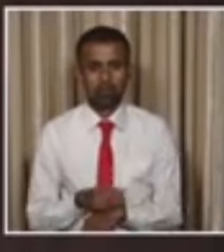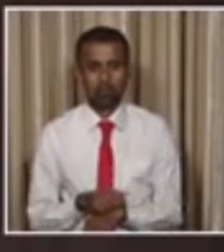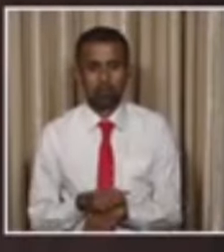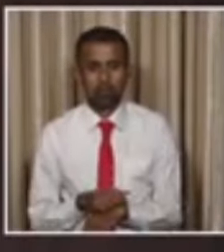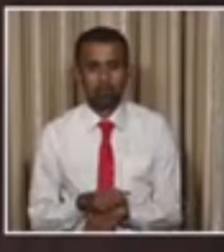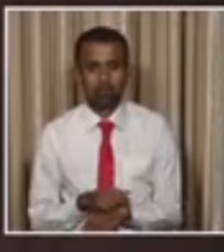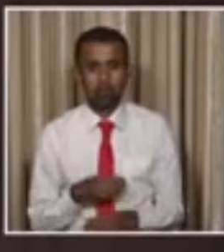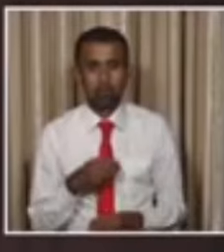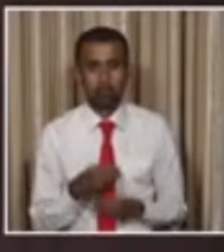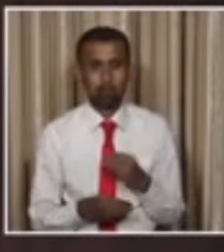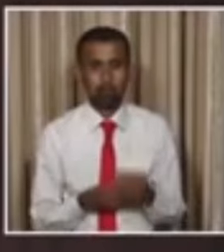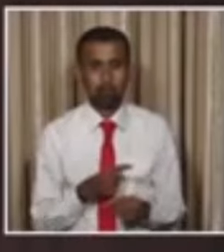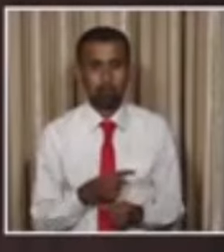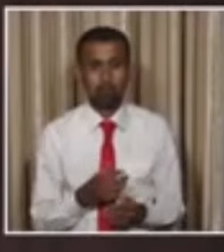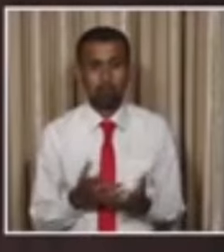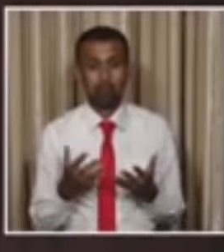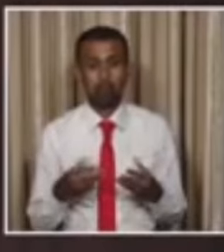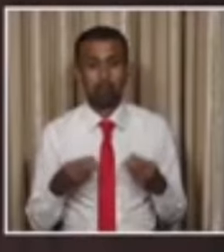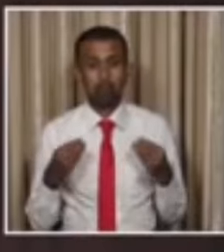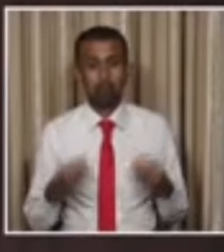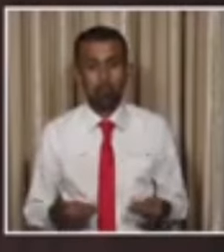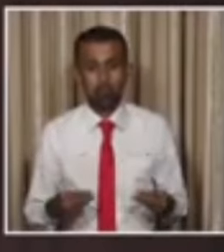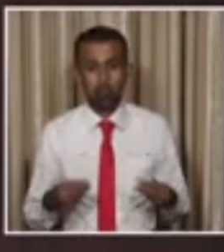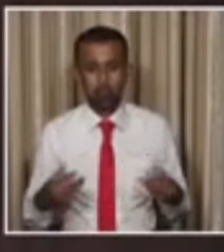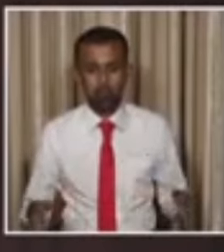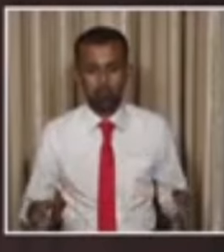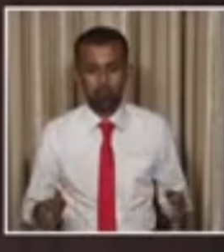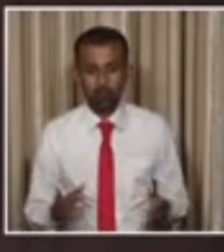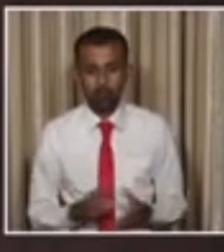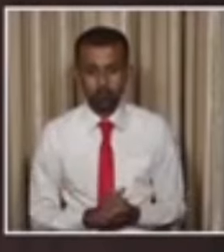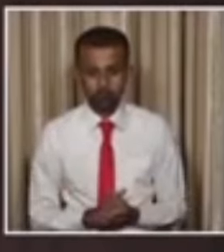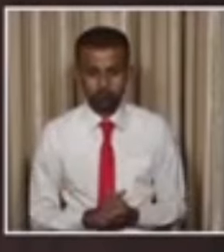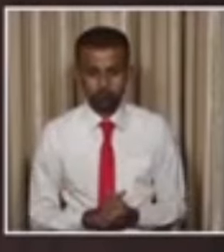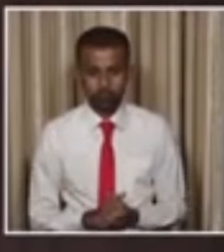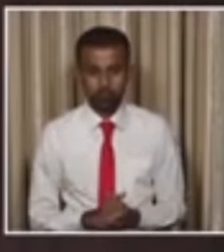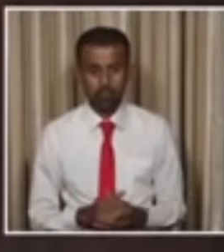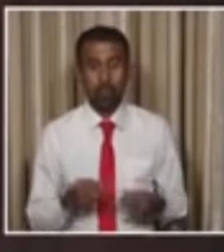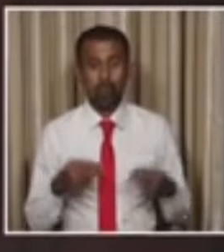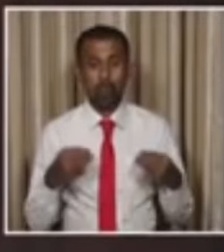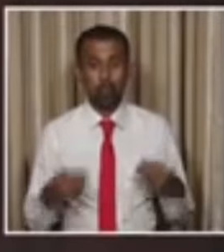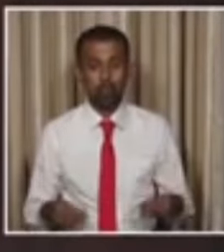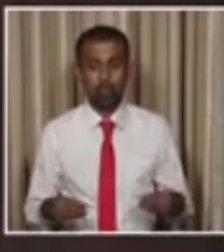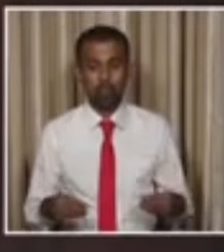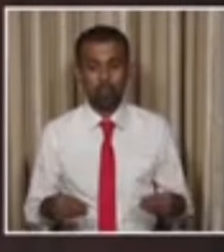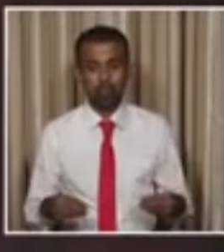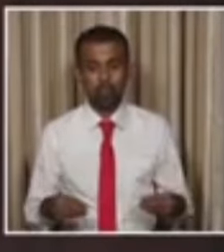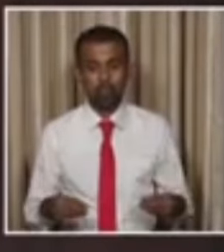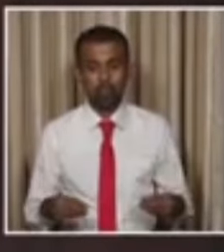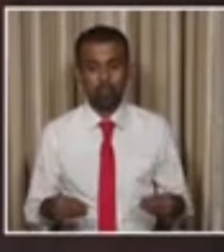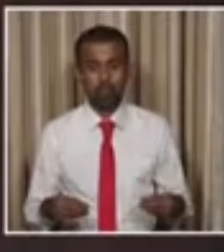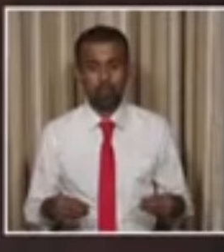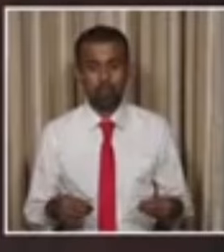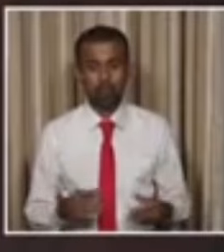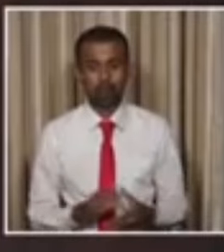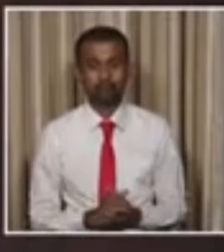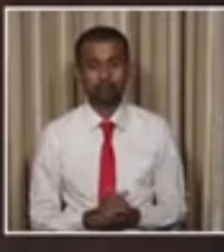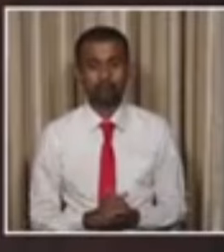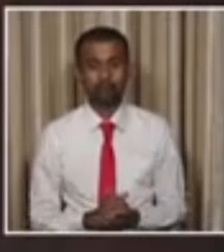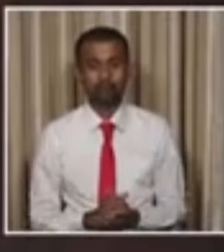මේ ආයතනයට විශාල පාඩුවක් සිද්ධ වෙලා තියෙනවා. ඒ සිද්ධ වෙලා තිබෙන පාඩුව අත වශයෙන් ගත්තම